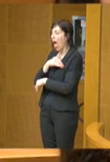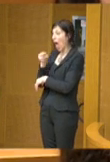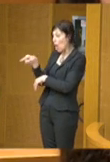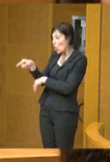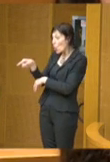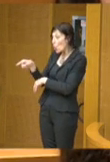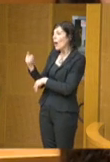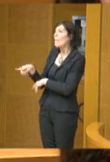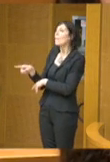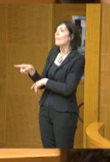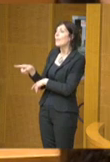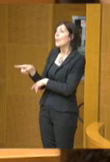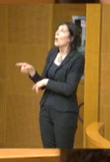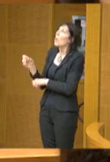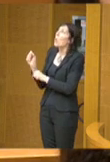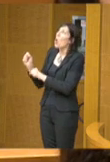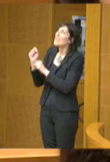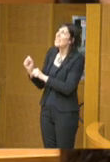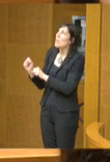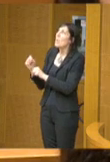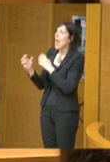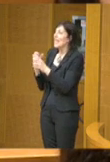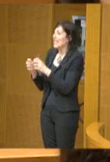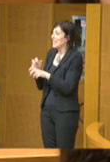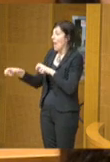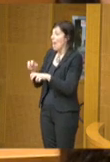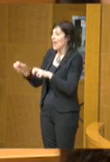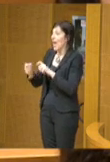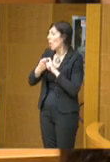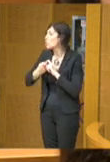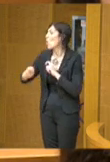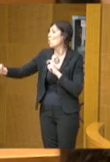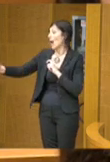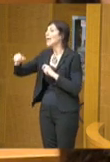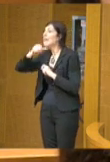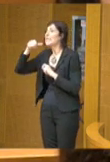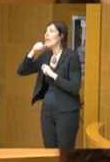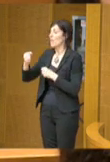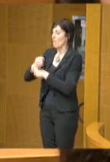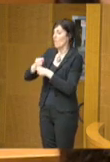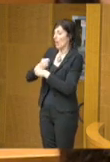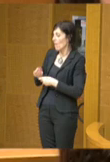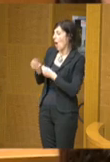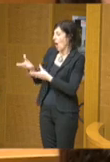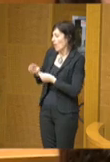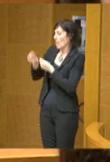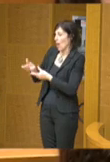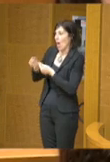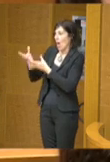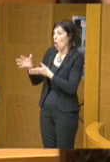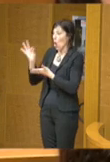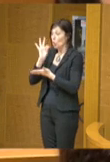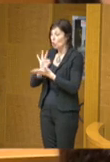le crisi, le possibili crisi epilettiche prolungate, necessitava la somministrazione di un farmaco. La scuola